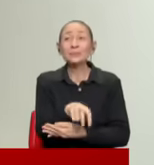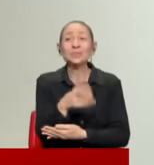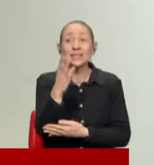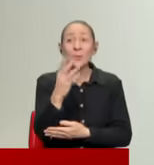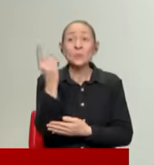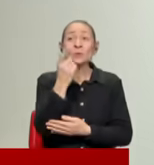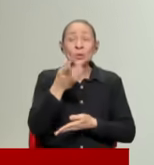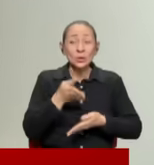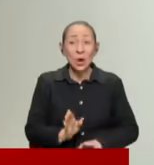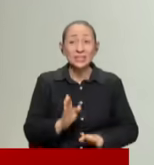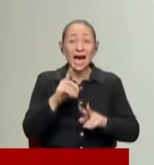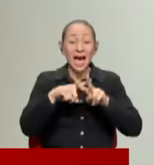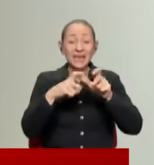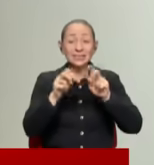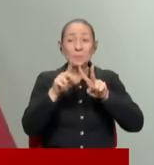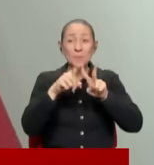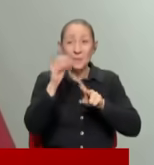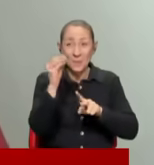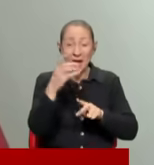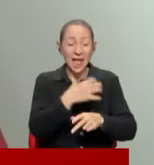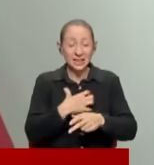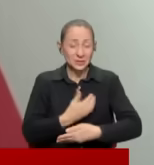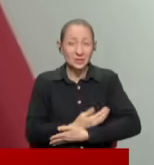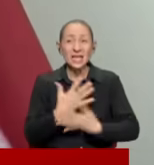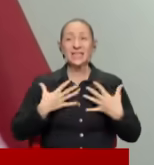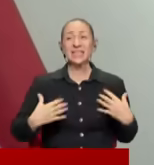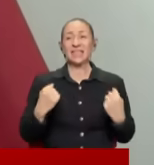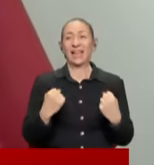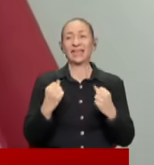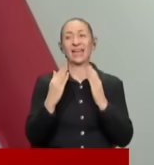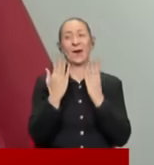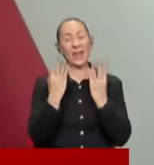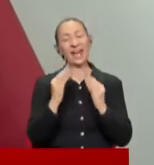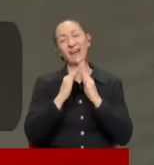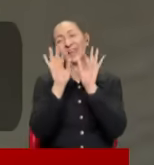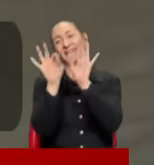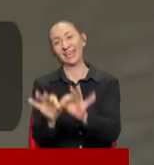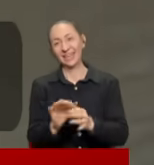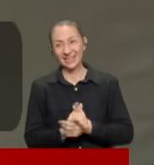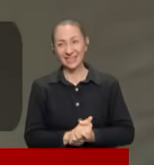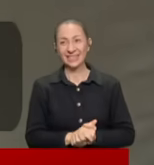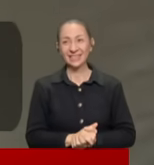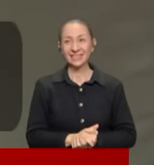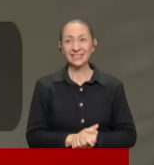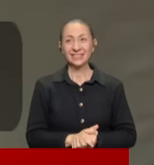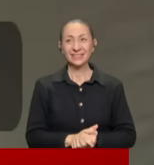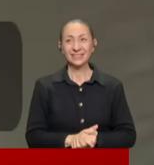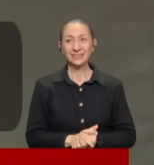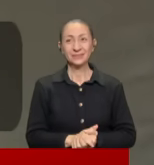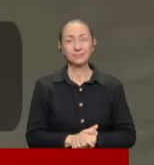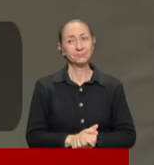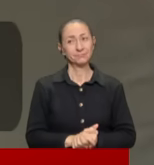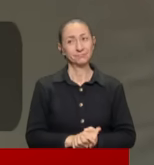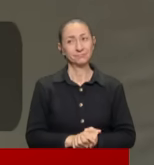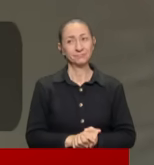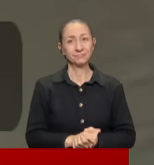inmişti. Minibüste doğan Asmin bebek annesinin kucağında sağlıklı şekilde yuvasına kavuştu. 14 gün boyunca zaten kızım hastanede